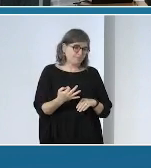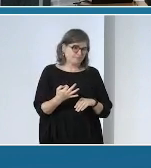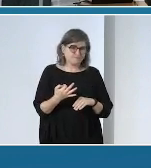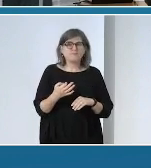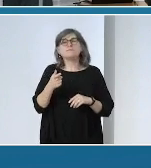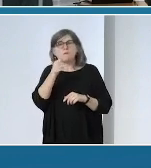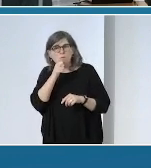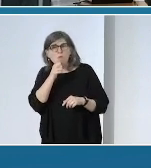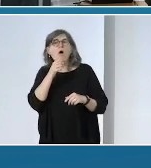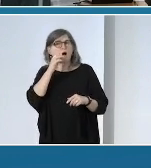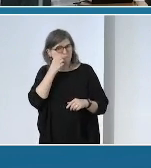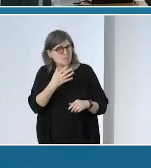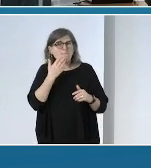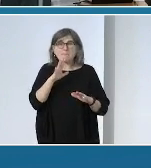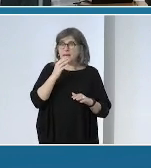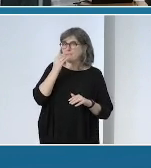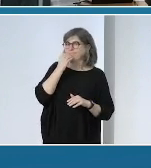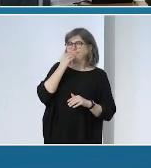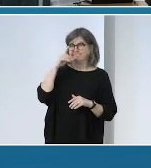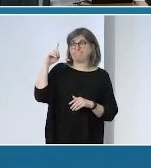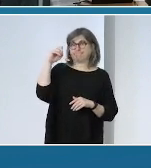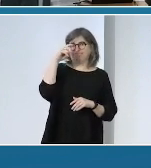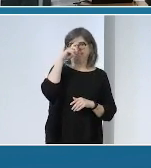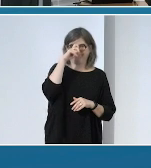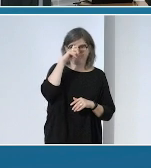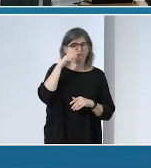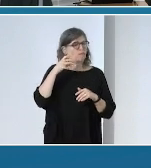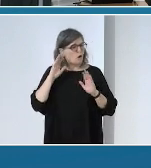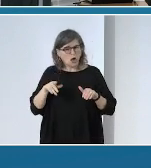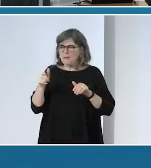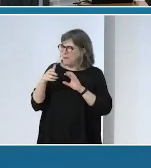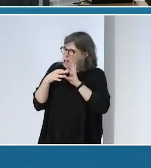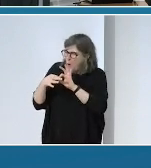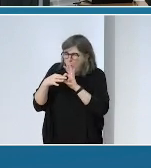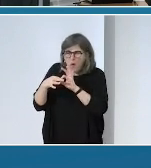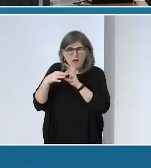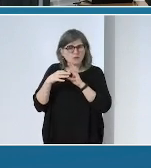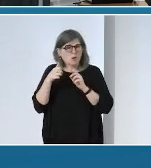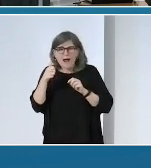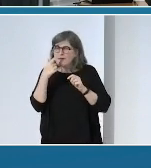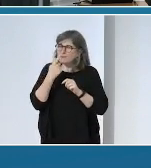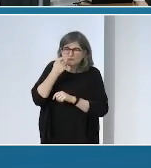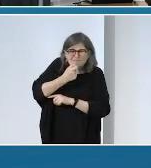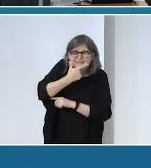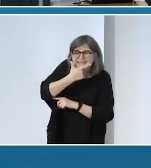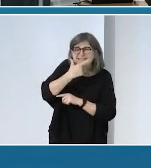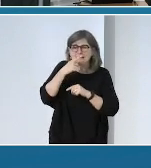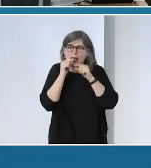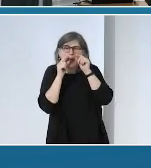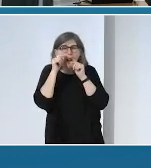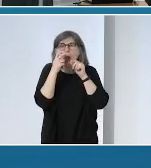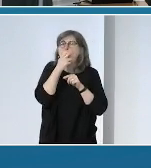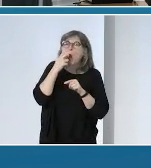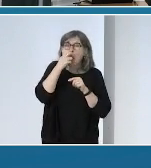mais l'alimentation reste compliquée. Elle est toujours présente dans la relation, souriante, elle vocalise. Mais maintenant, elle fait de